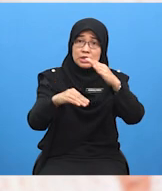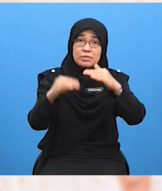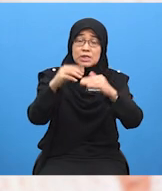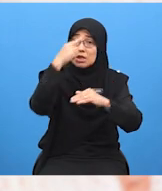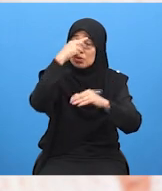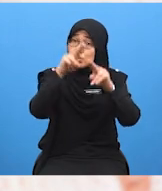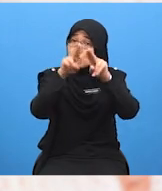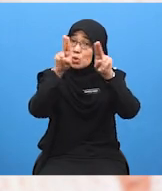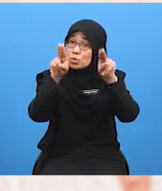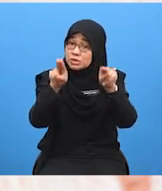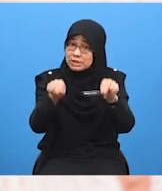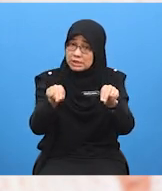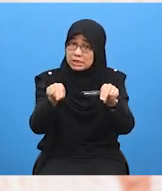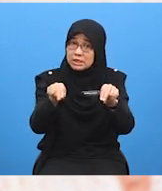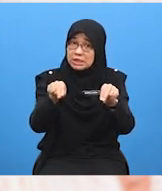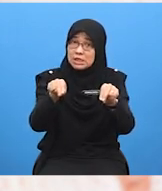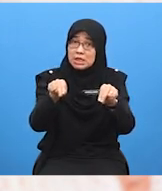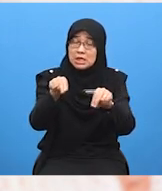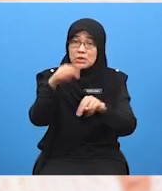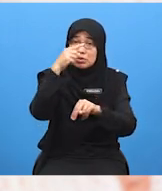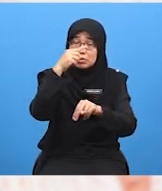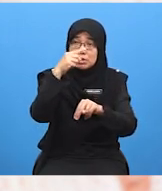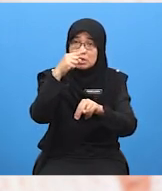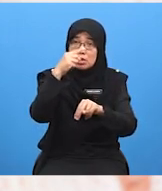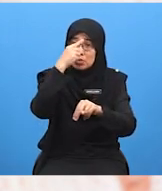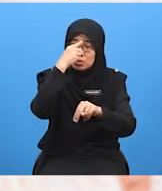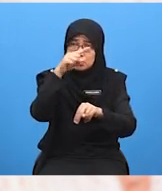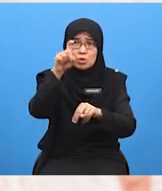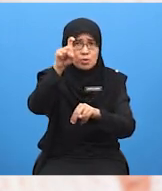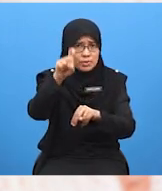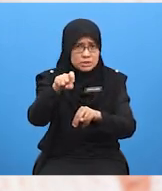bagi memastikan litar itu dibina dengan betul.